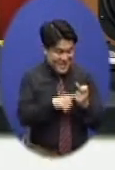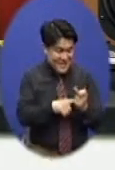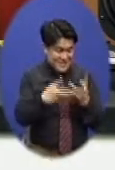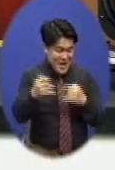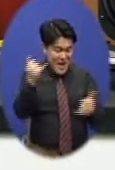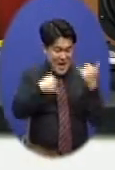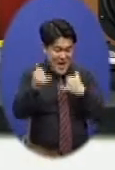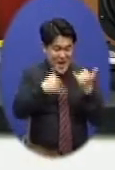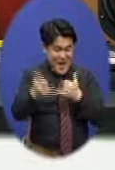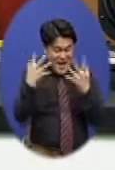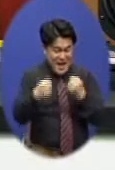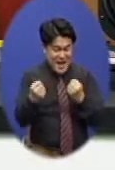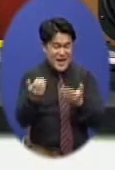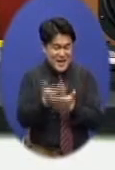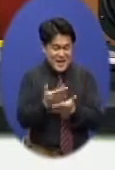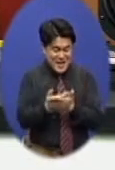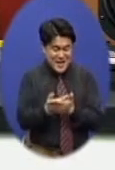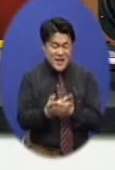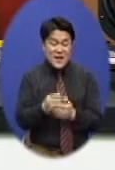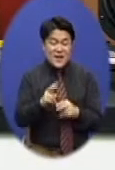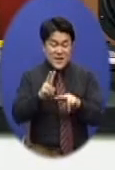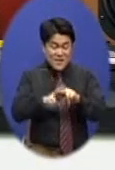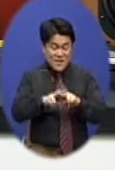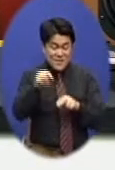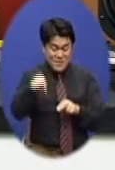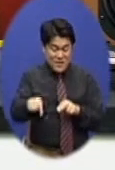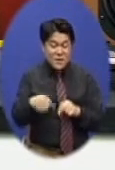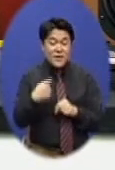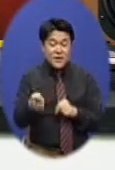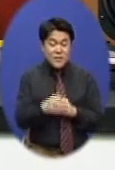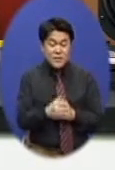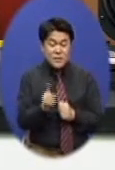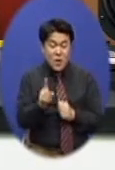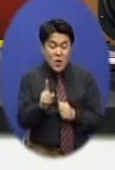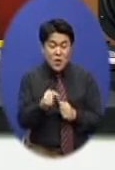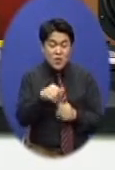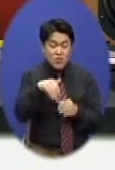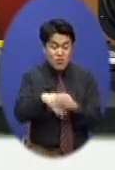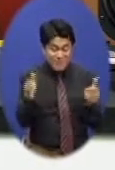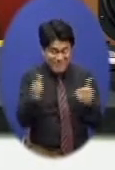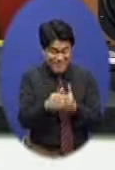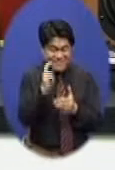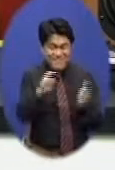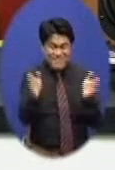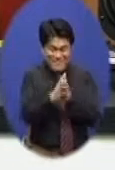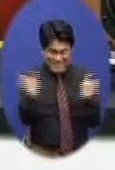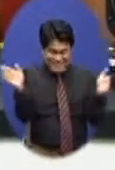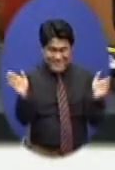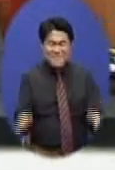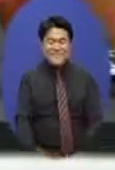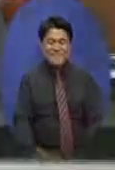좀 눌러주세요. 네. 자, 12번을 누르고 우물정자를 누르면 심사가 완료됩니다. 네, 음악